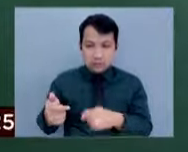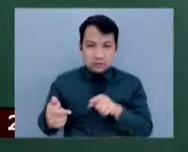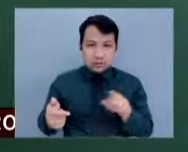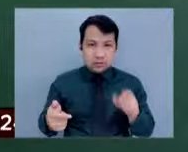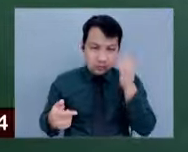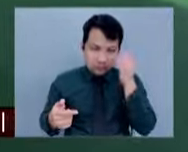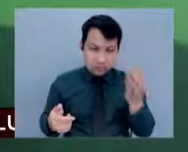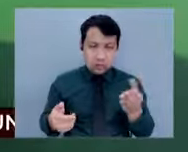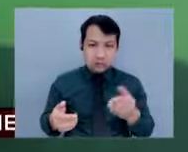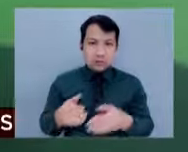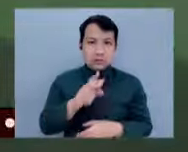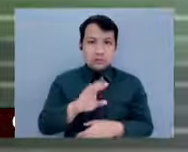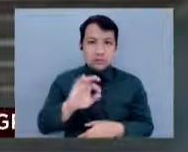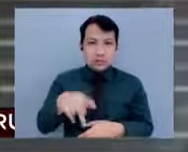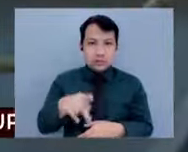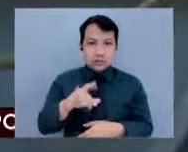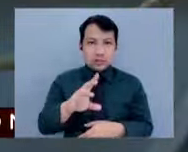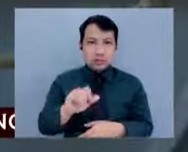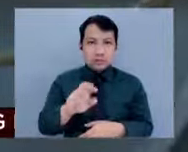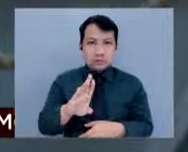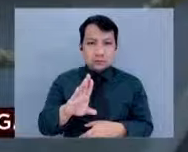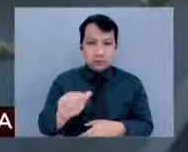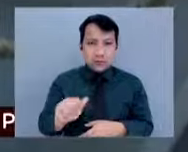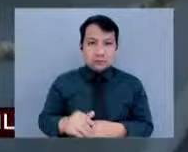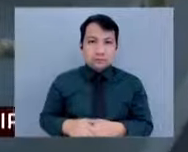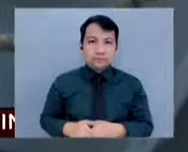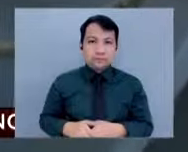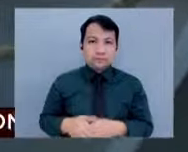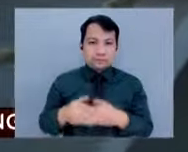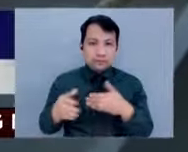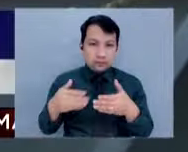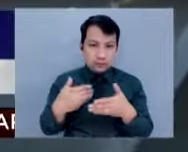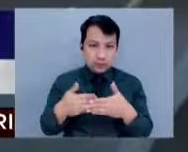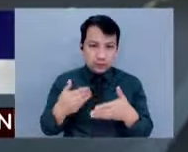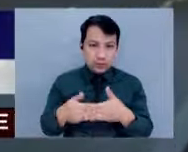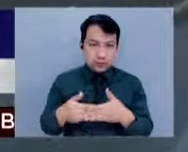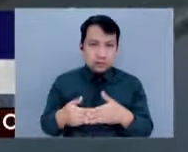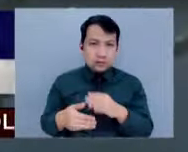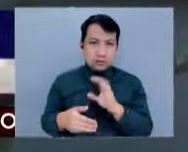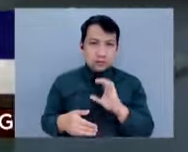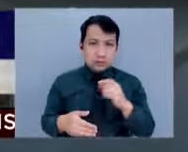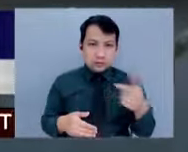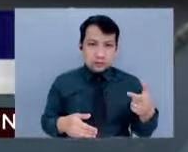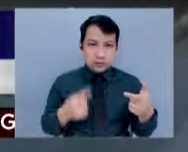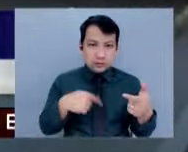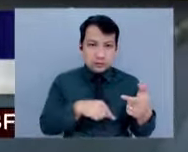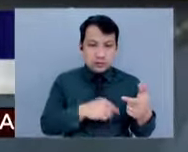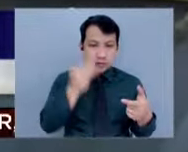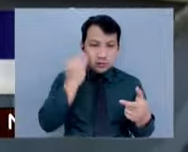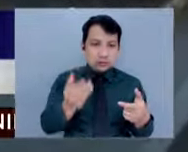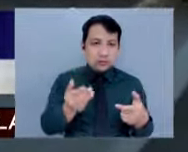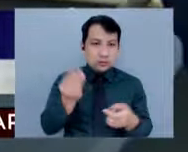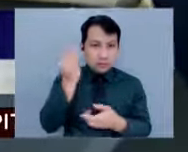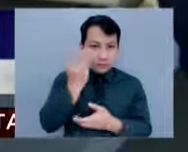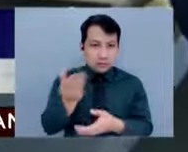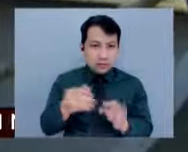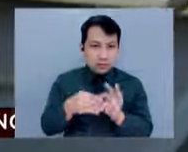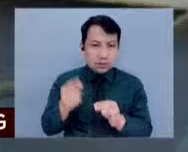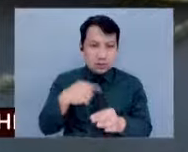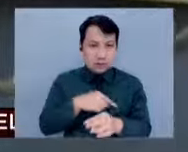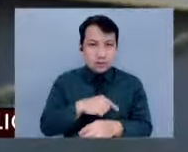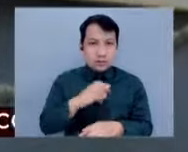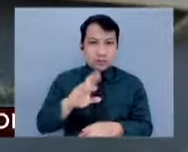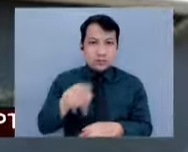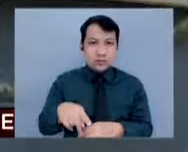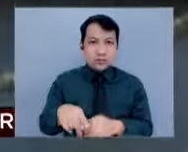sa BRP Cabra. Sa sobrang lapit nga nitong China Coast Guard vessel sa sinasakyan nating BRP Cabra